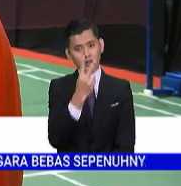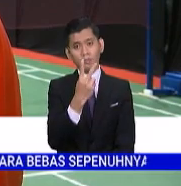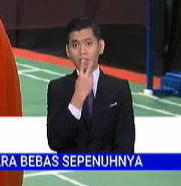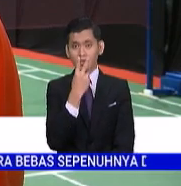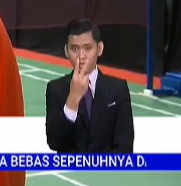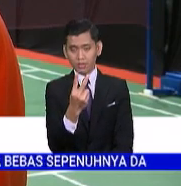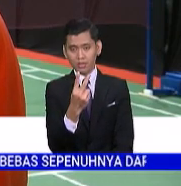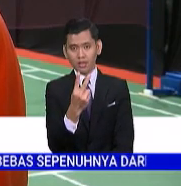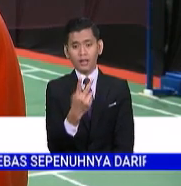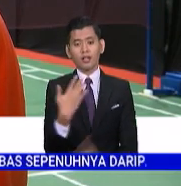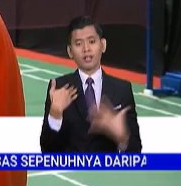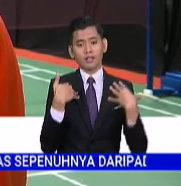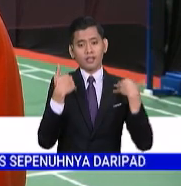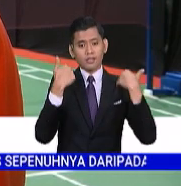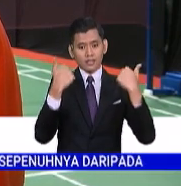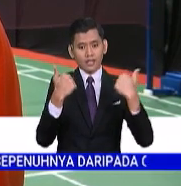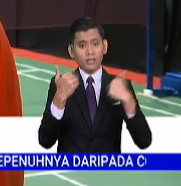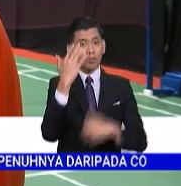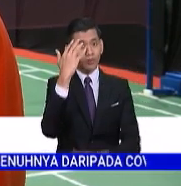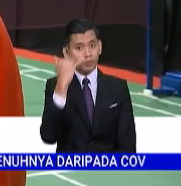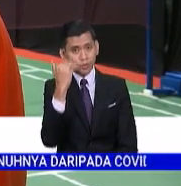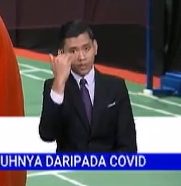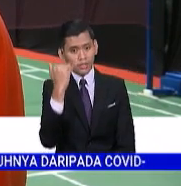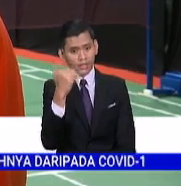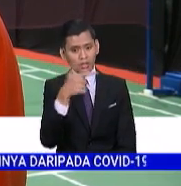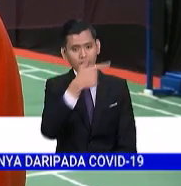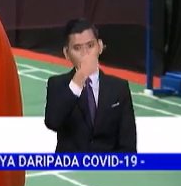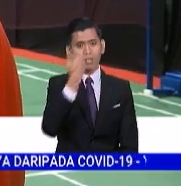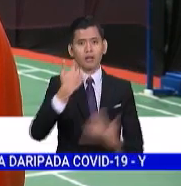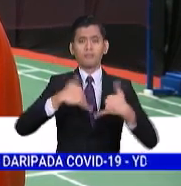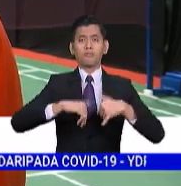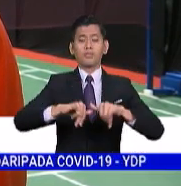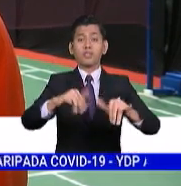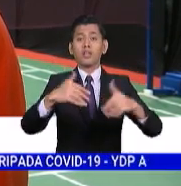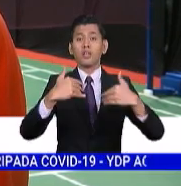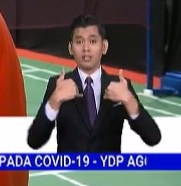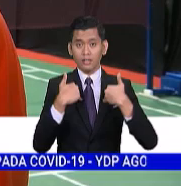penting kesembuhan dia, karena still masih ada